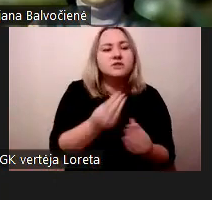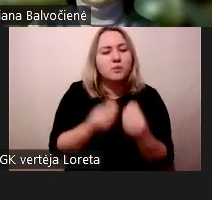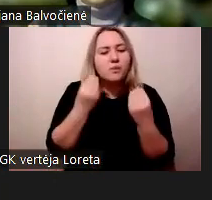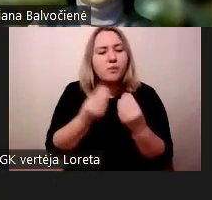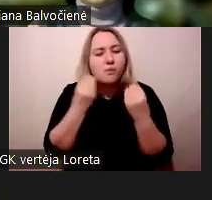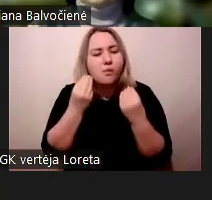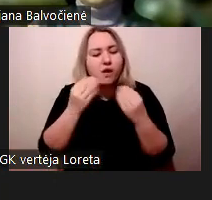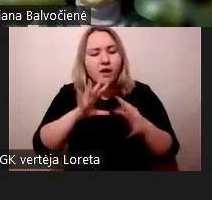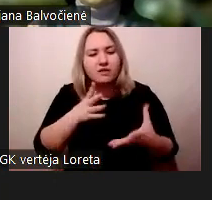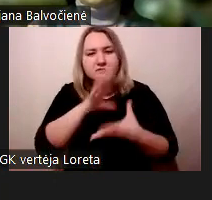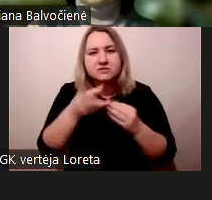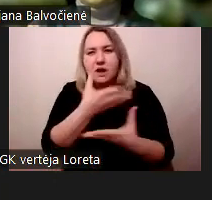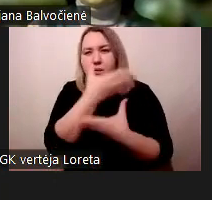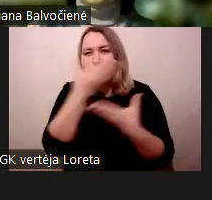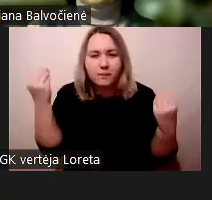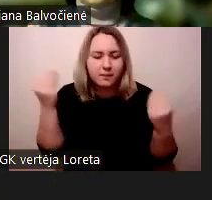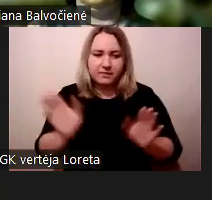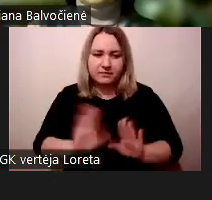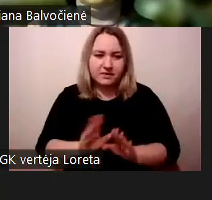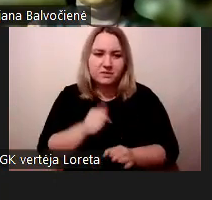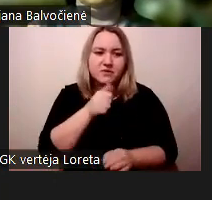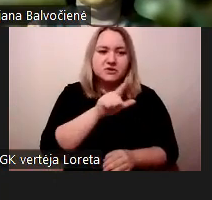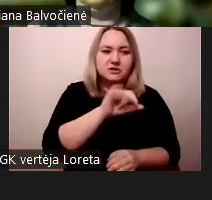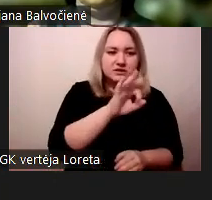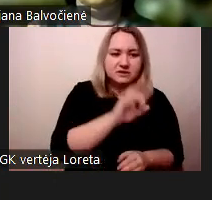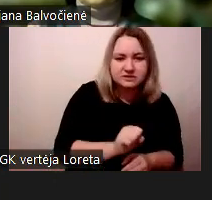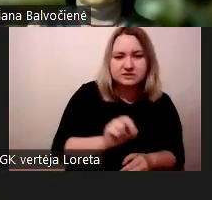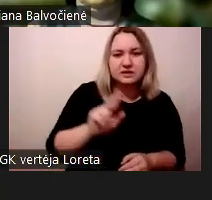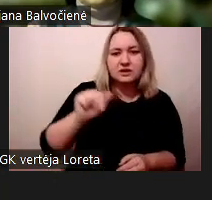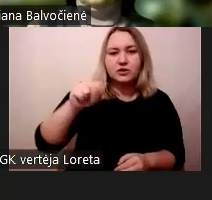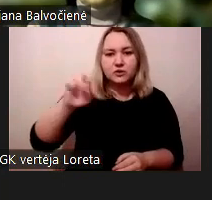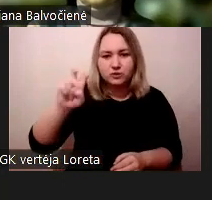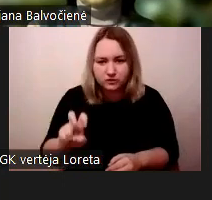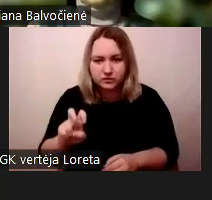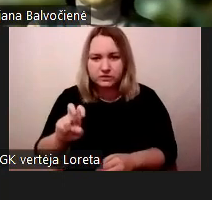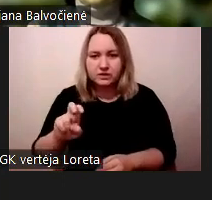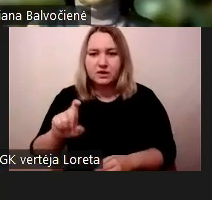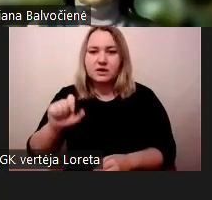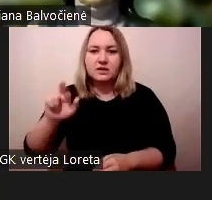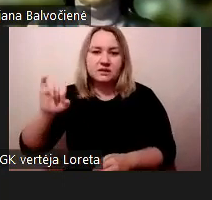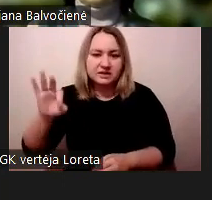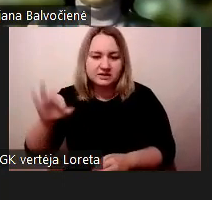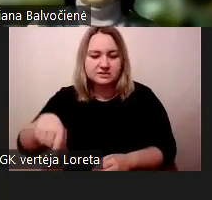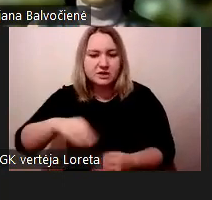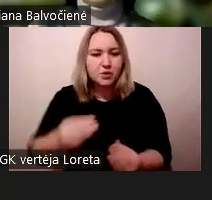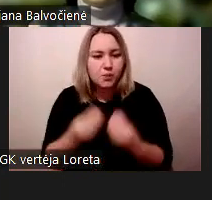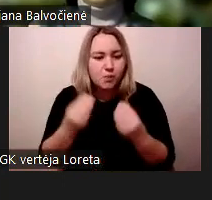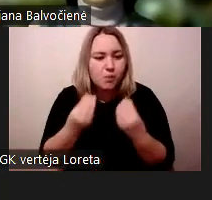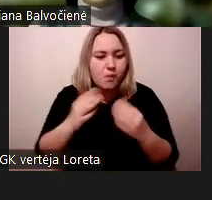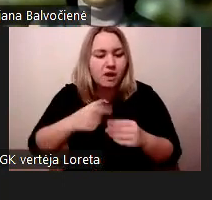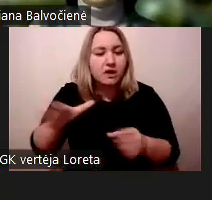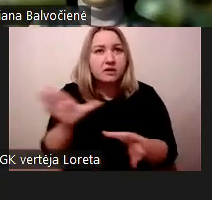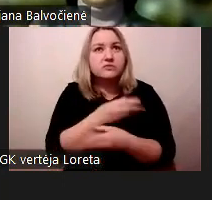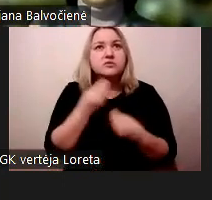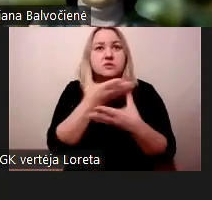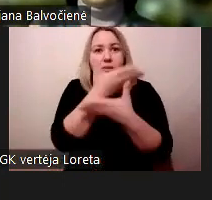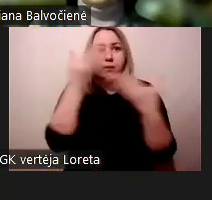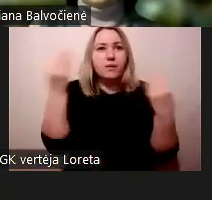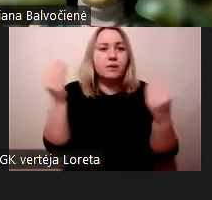mokė brangi Liza, Rus, Kris, reiškia, ir tikrai tie dalykai mums pravers. O